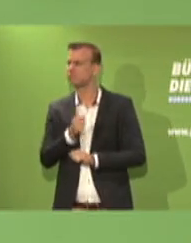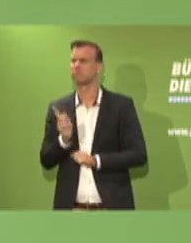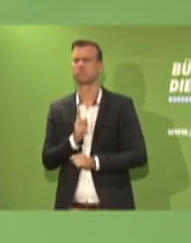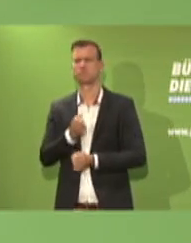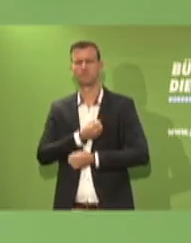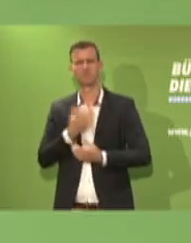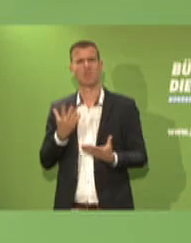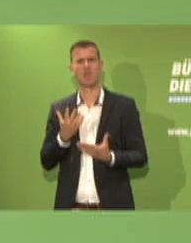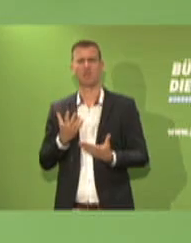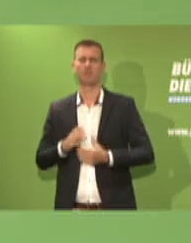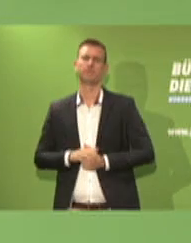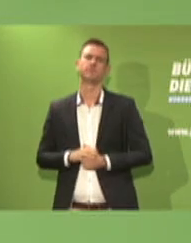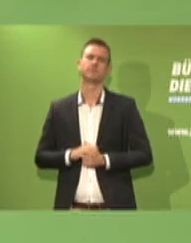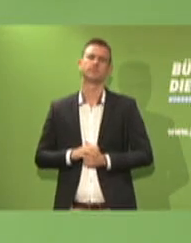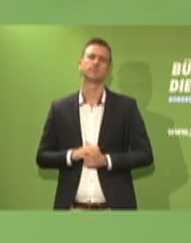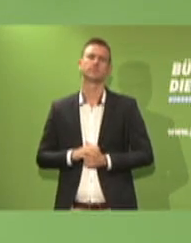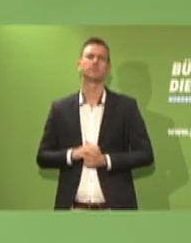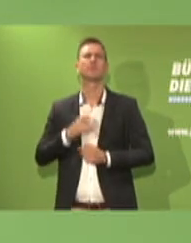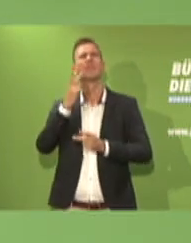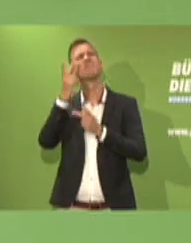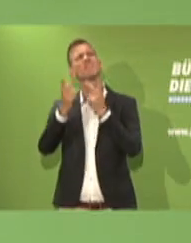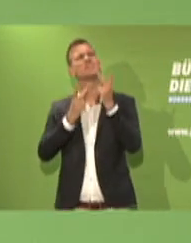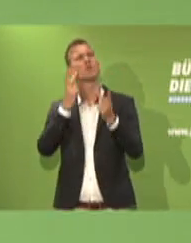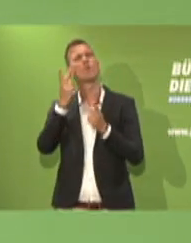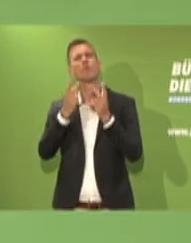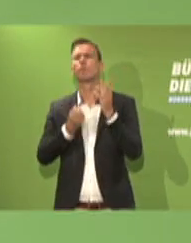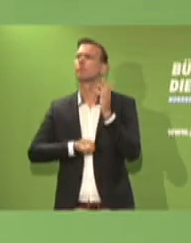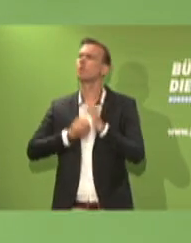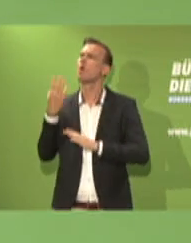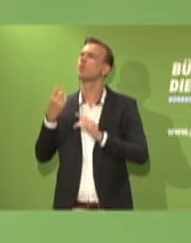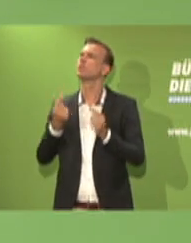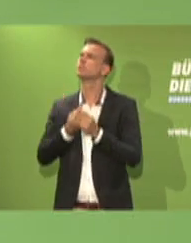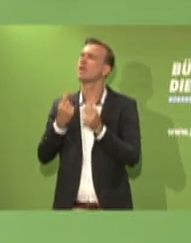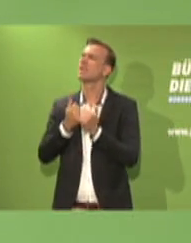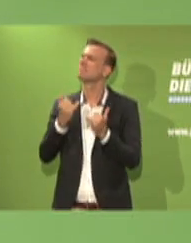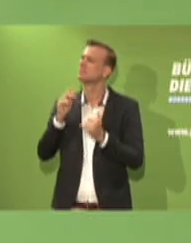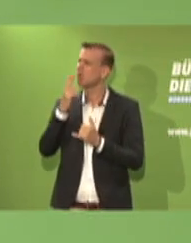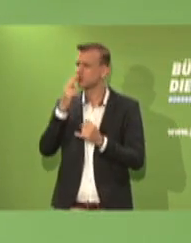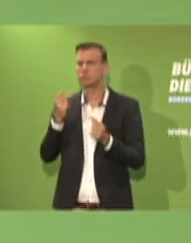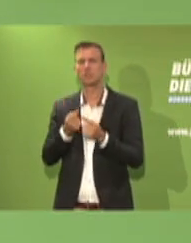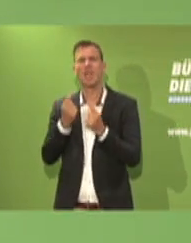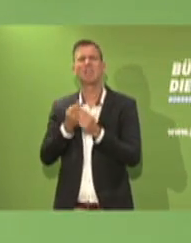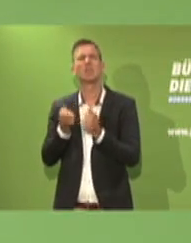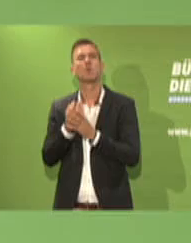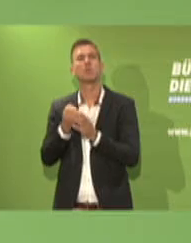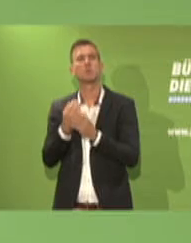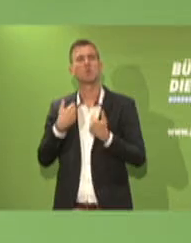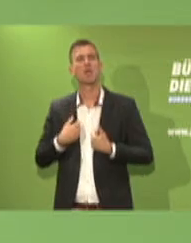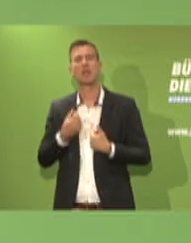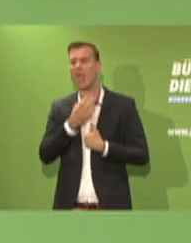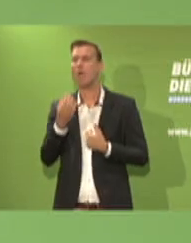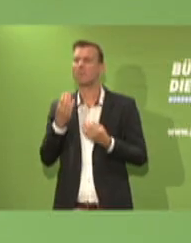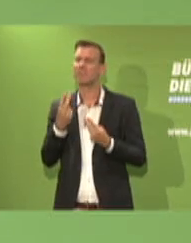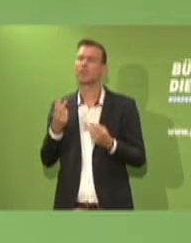geworden. Die Vision einer neuen Streitkultur bleibt. Eine Streitkultur ist immer auch gebunden an klare Regelungen